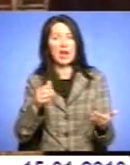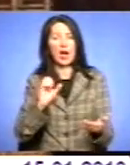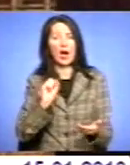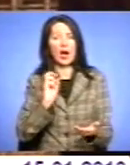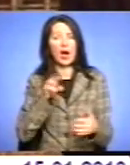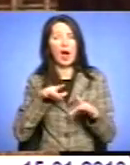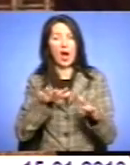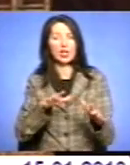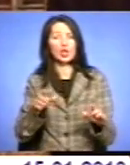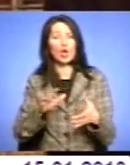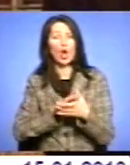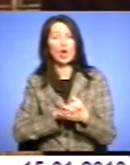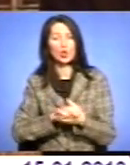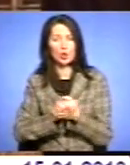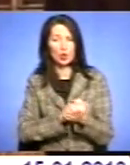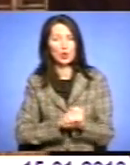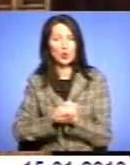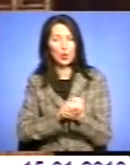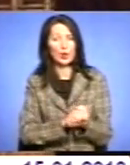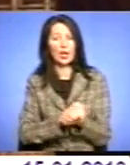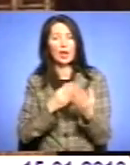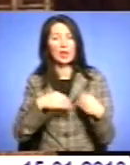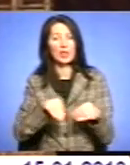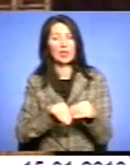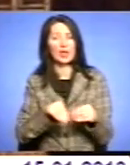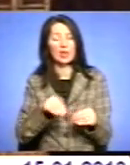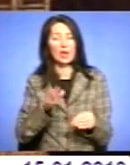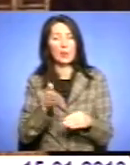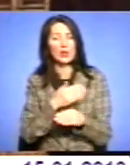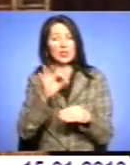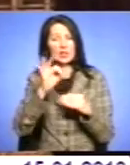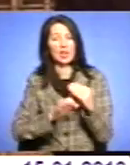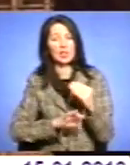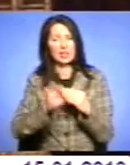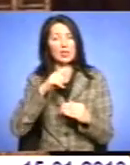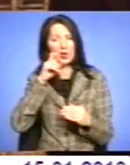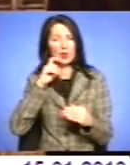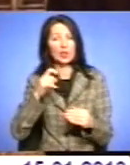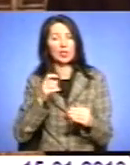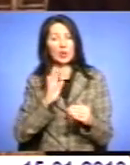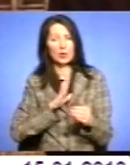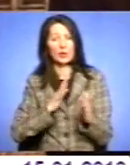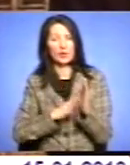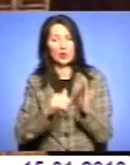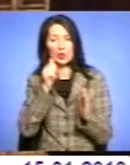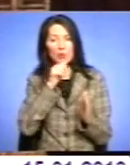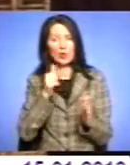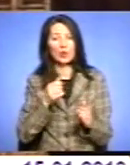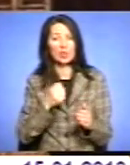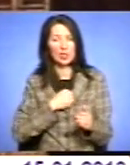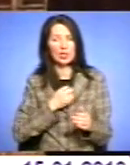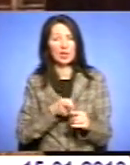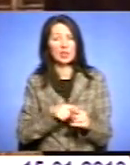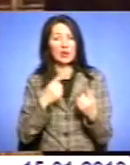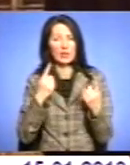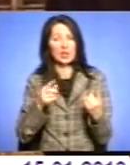яке відбувалося в 1990 році. Та, на жаль, цей великий українець, цей правозахисник відійшов